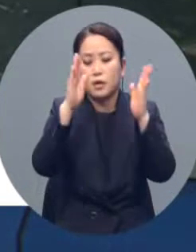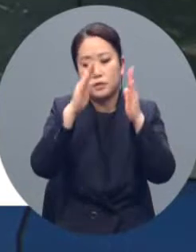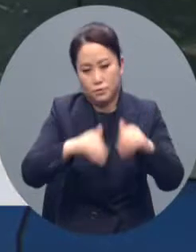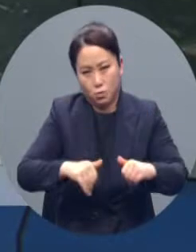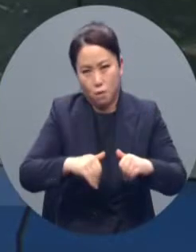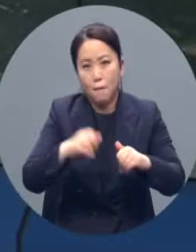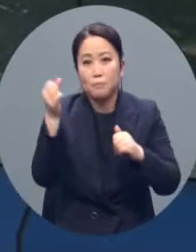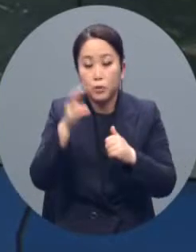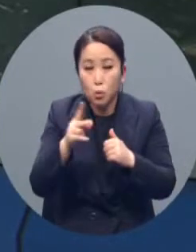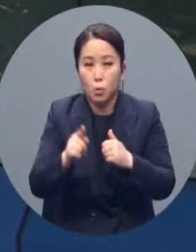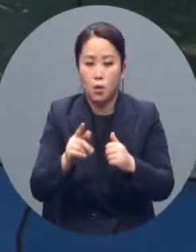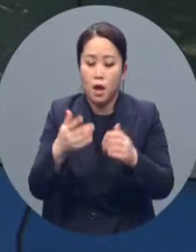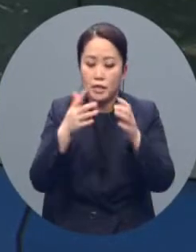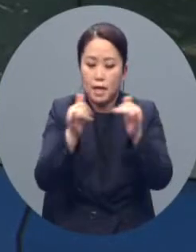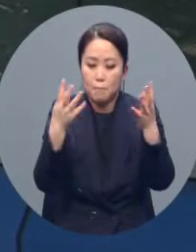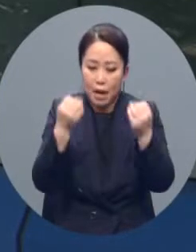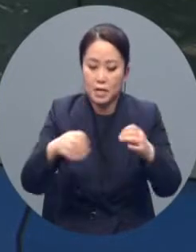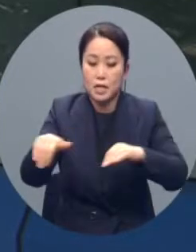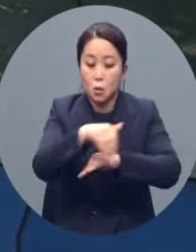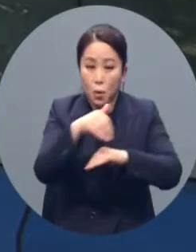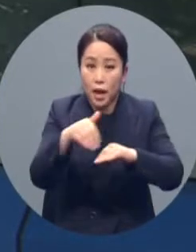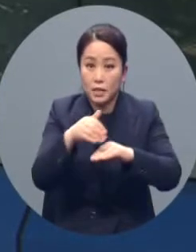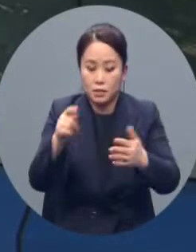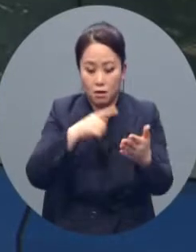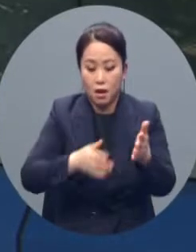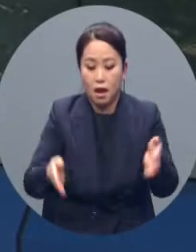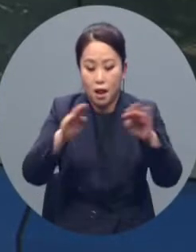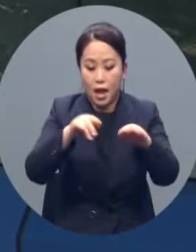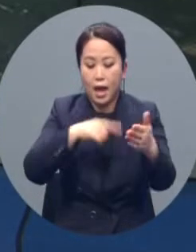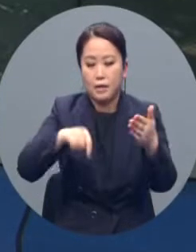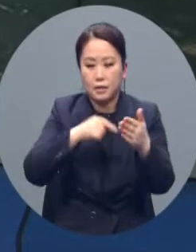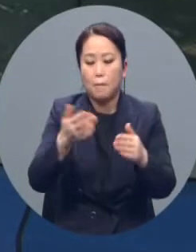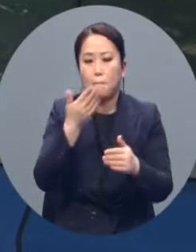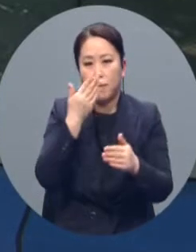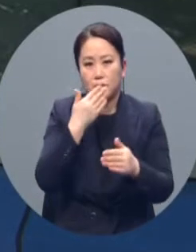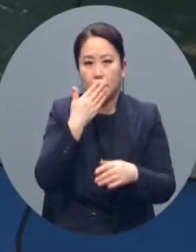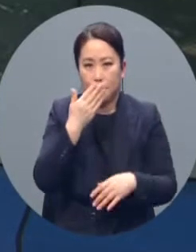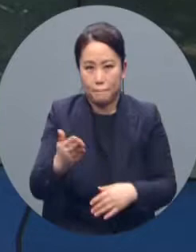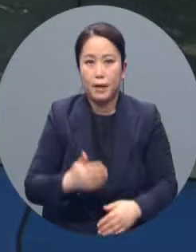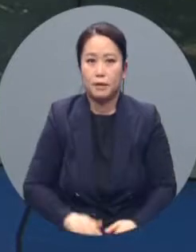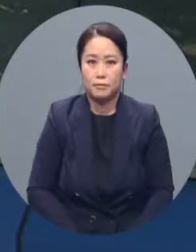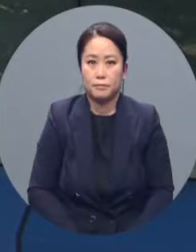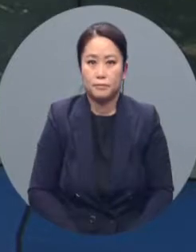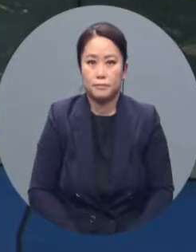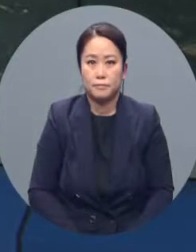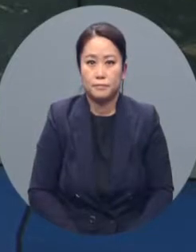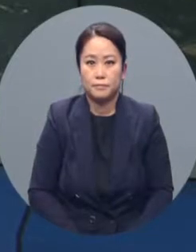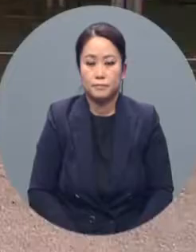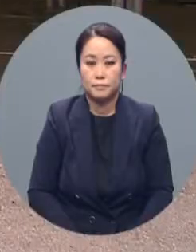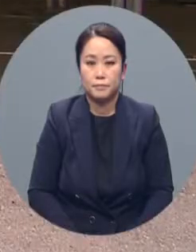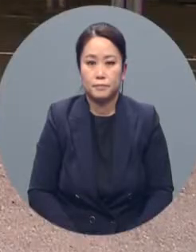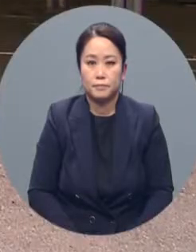일상회복이 속도를 내면서 기대와 우려가 교차합니다. 김윤아 기자가 보도합니다.